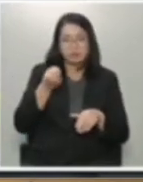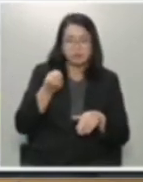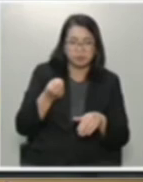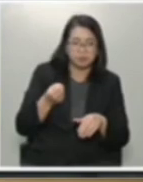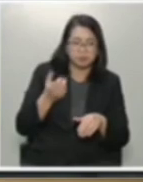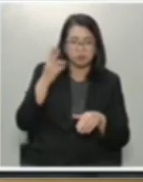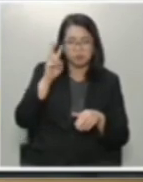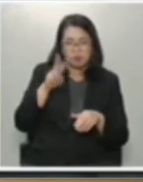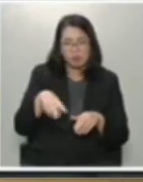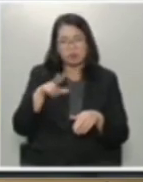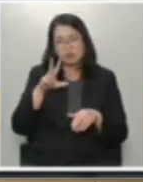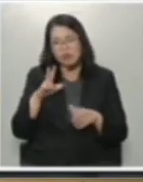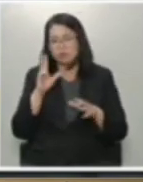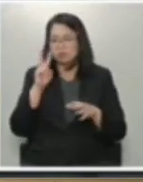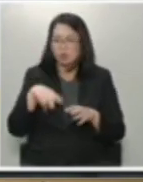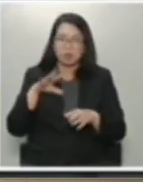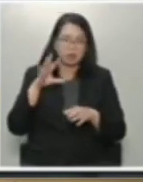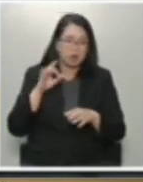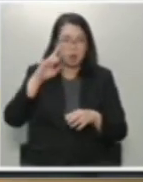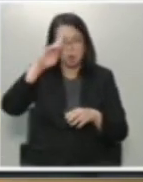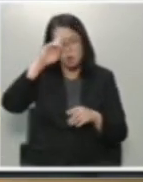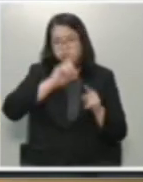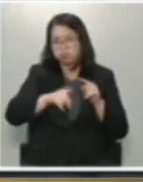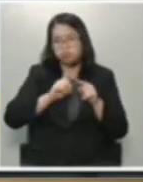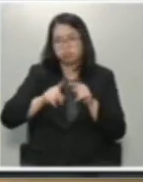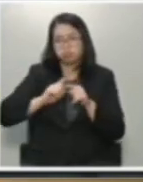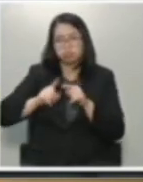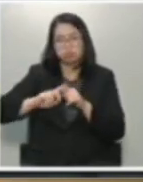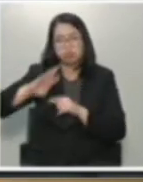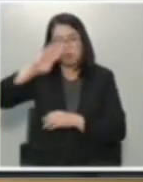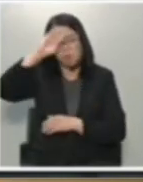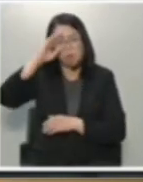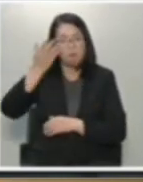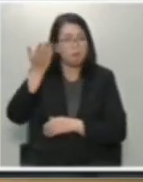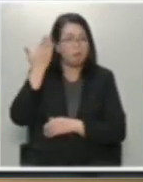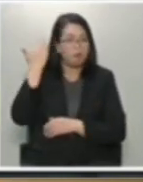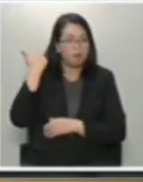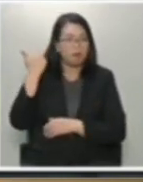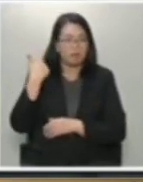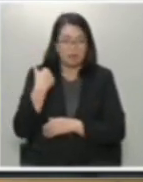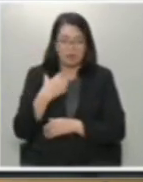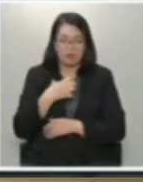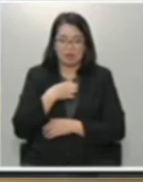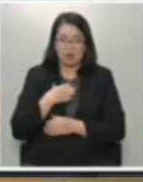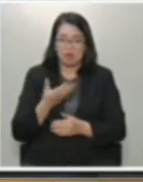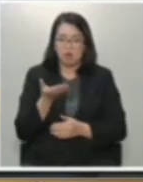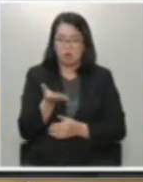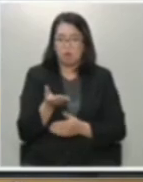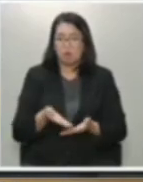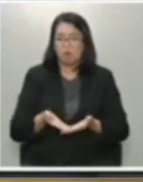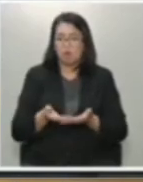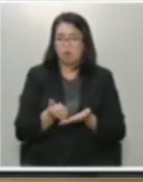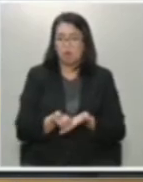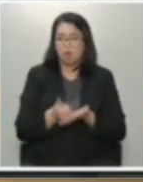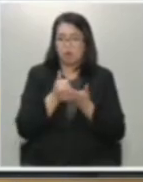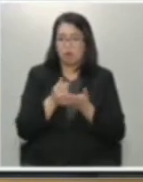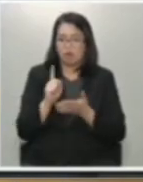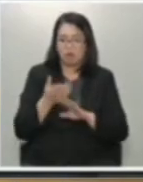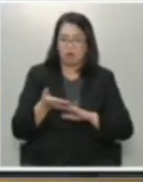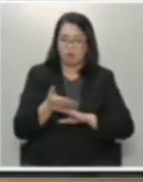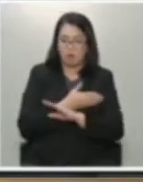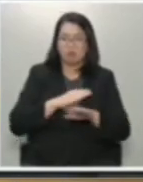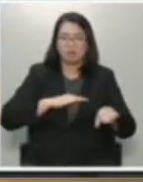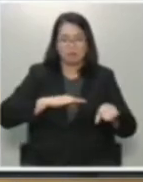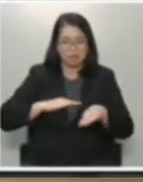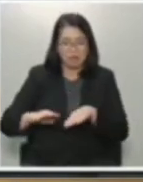ระดับที่6แล้วเนี่ยนะครับเราอยากให้นะครับมีการเตรียมการนะ